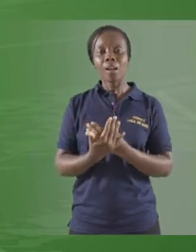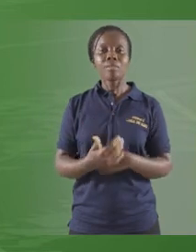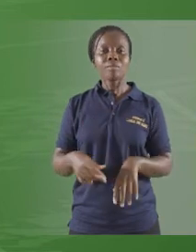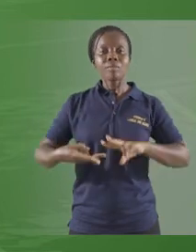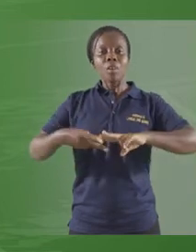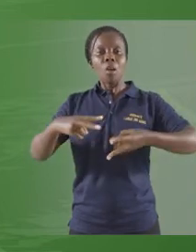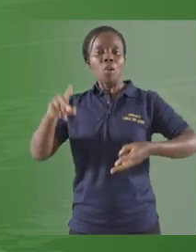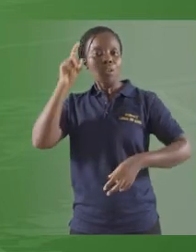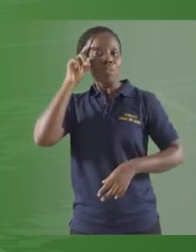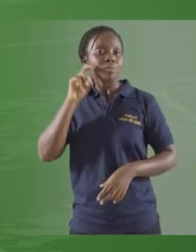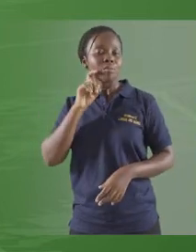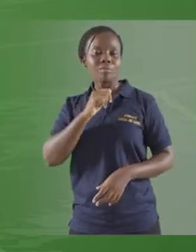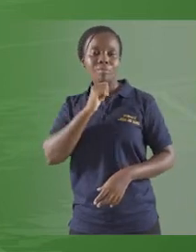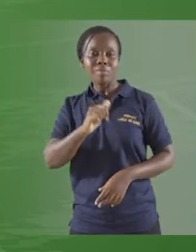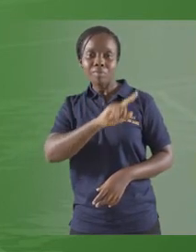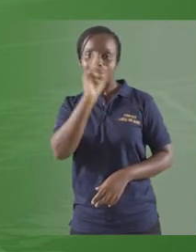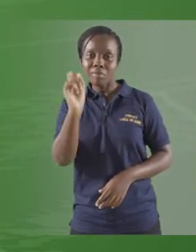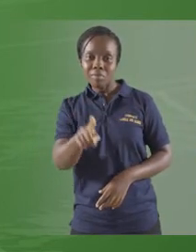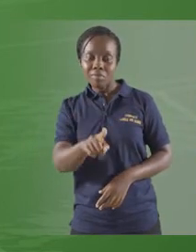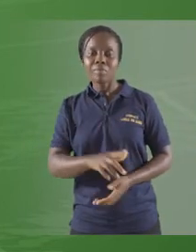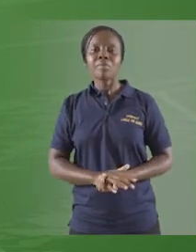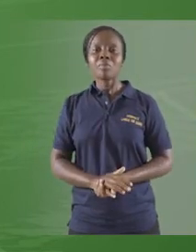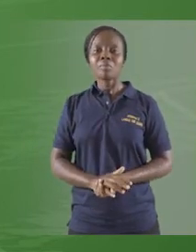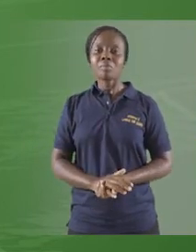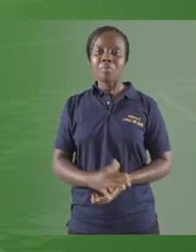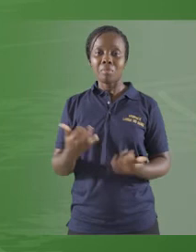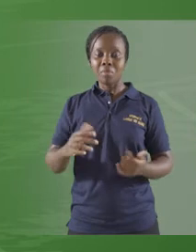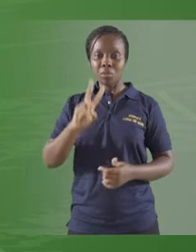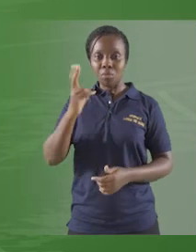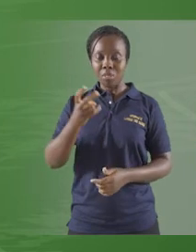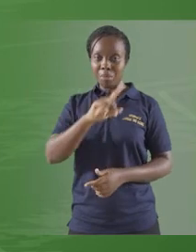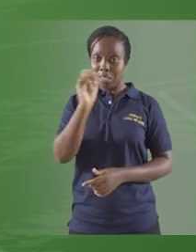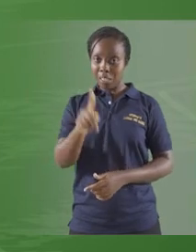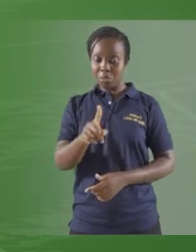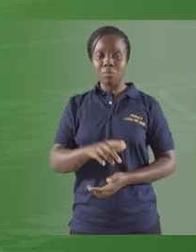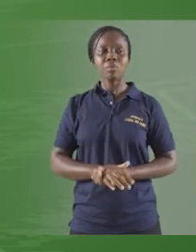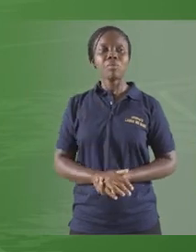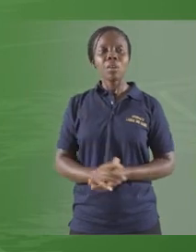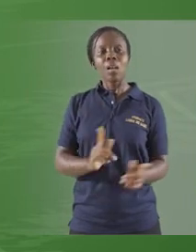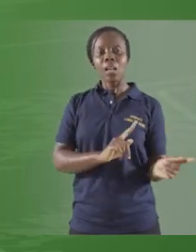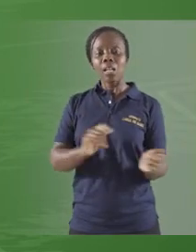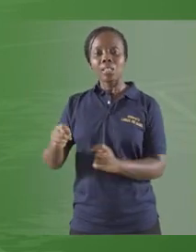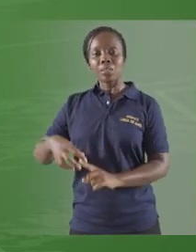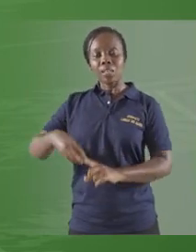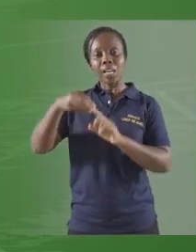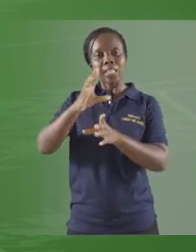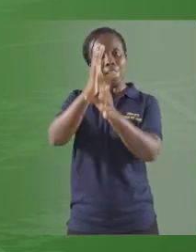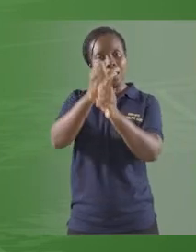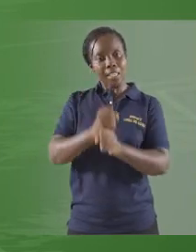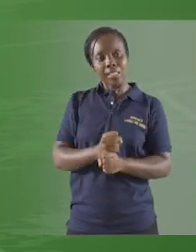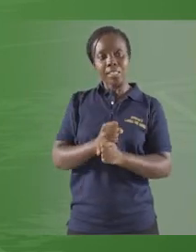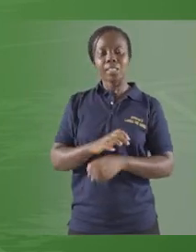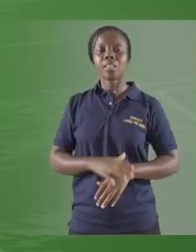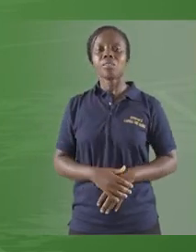autosome? Et en grand 2, pour la deuxième hypothèse bien sûr, la transmission d'un